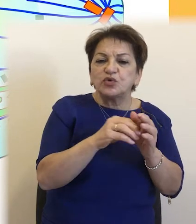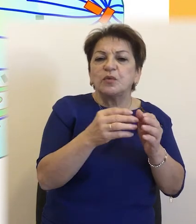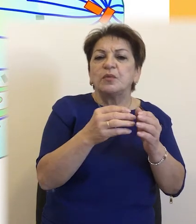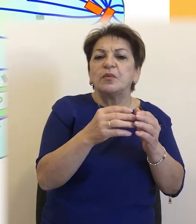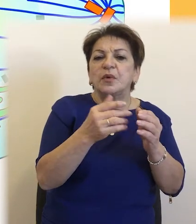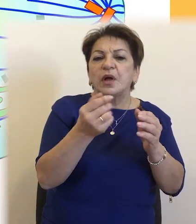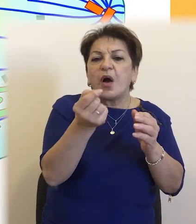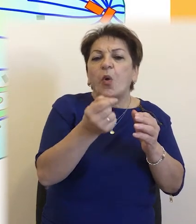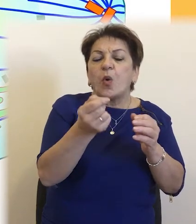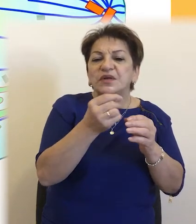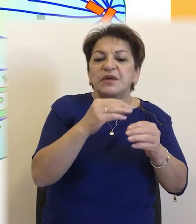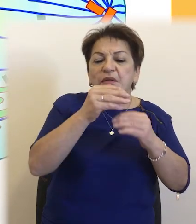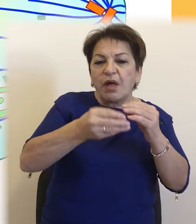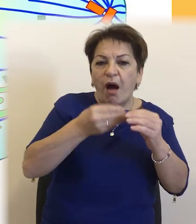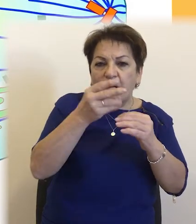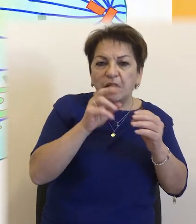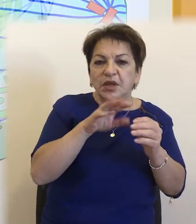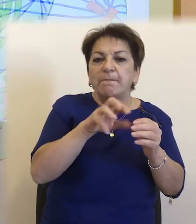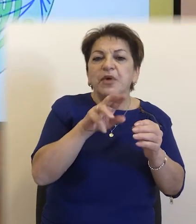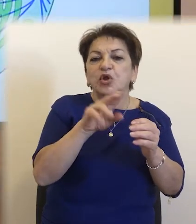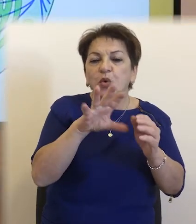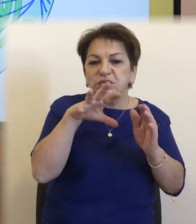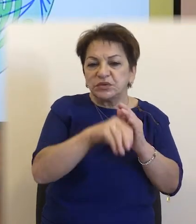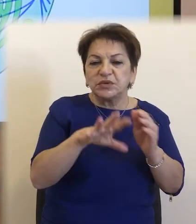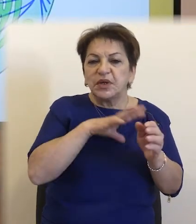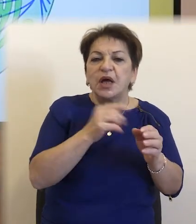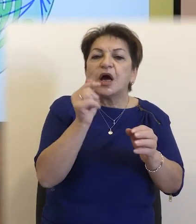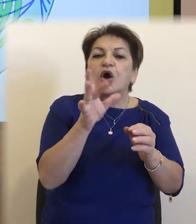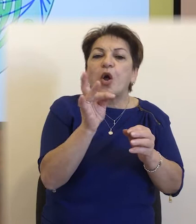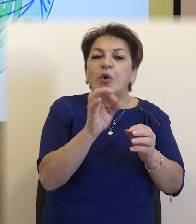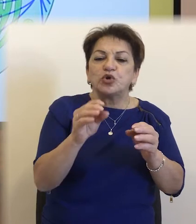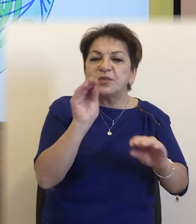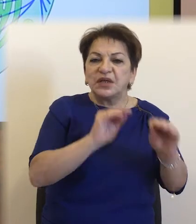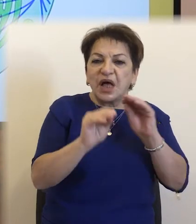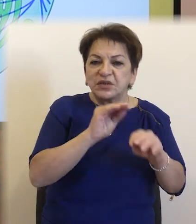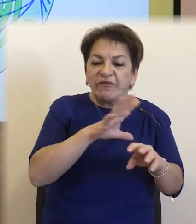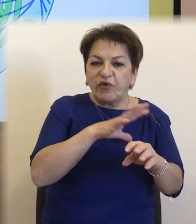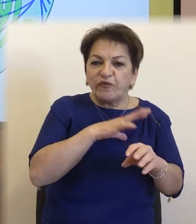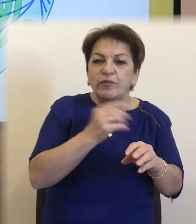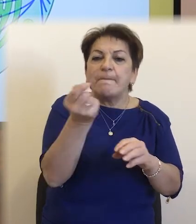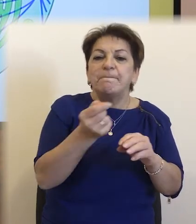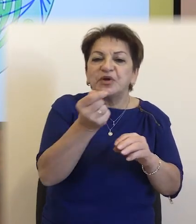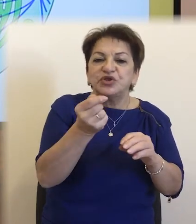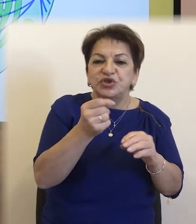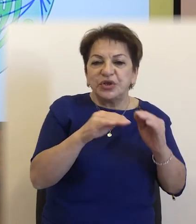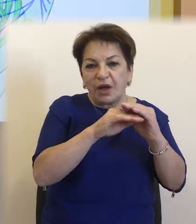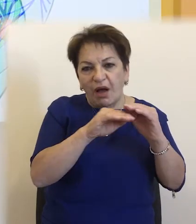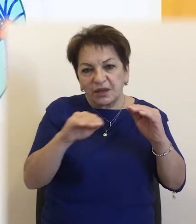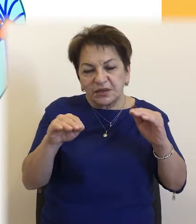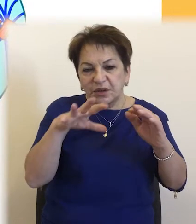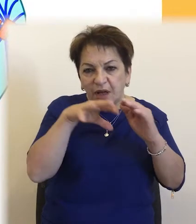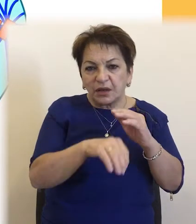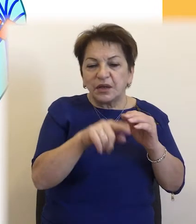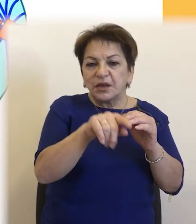կլուծվում են նաև կորիզաթաղանթը։ Միտոզի մետավազում կրոմոսոմները դասավորվում են բճի հասարակացային